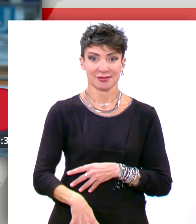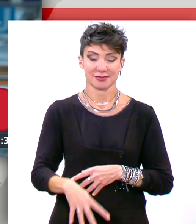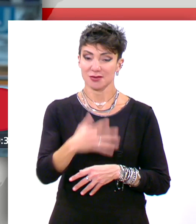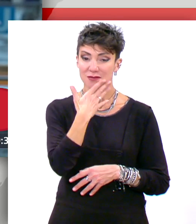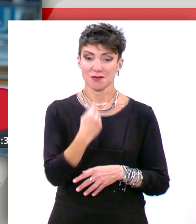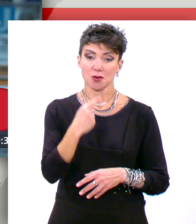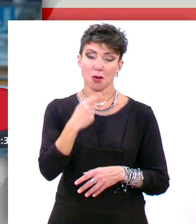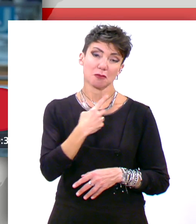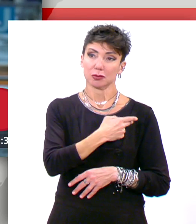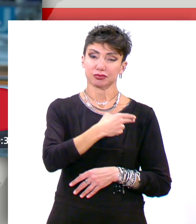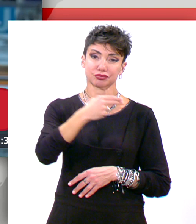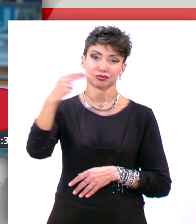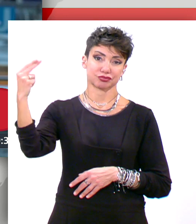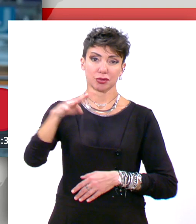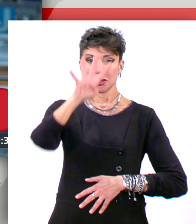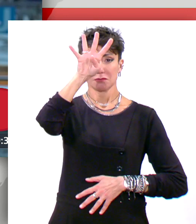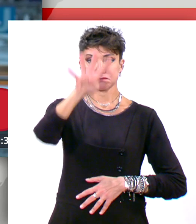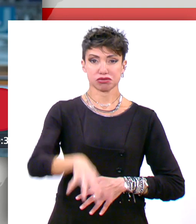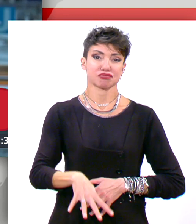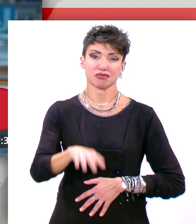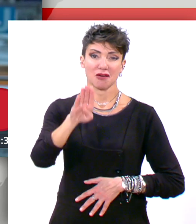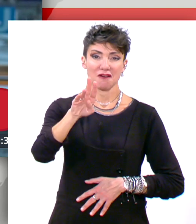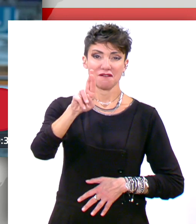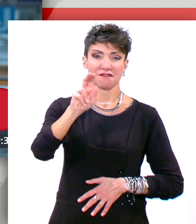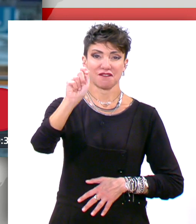η περίφημη, για ξακουστεί σε όλους, πύλη του Βραδεμβούργου.